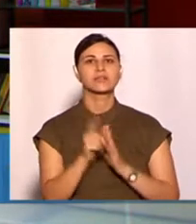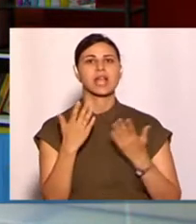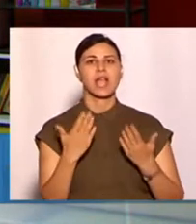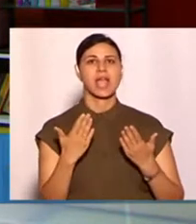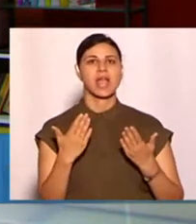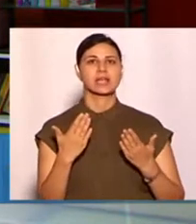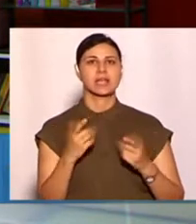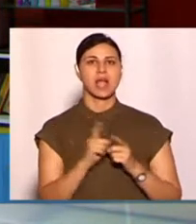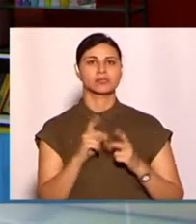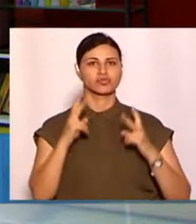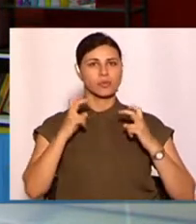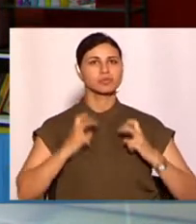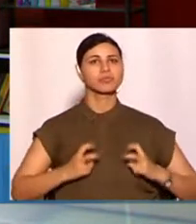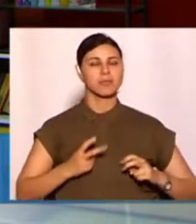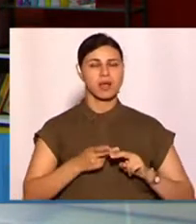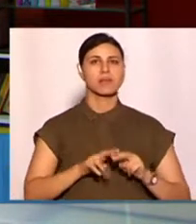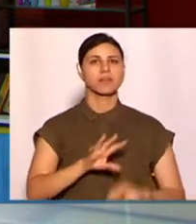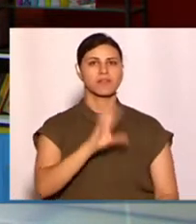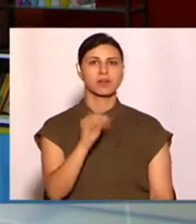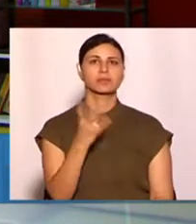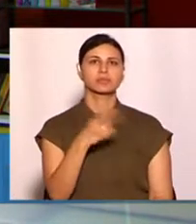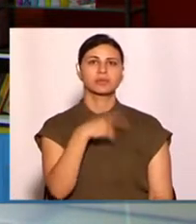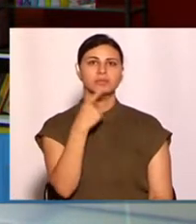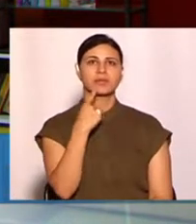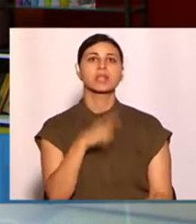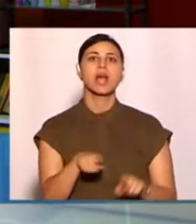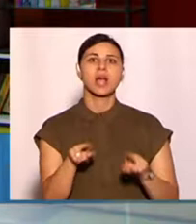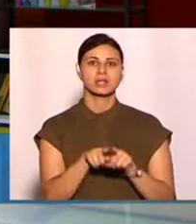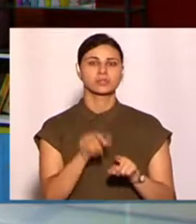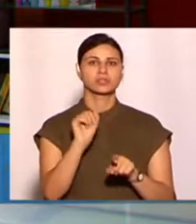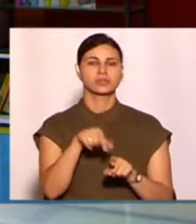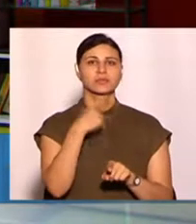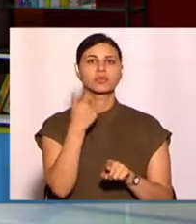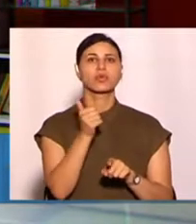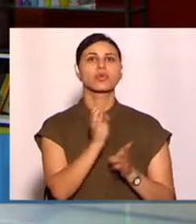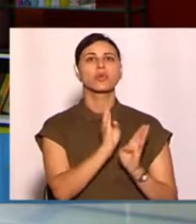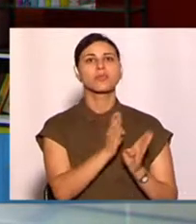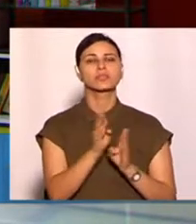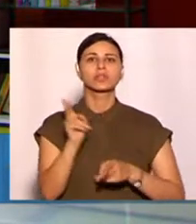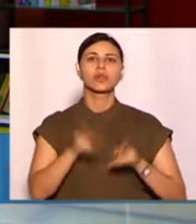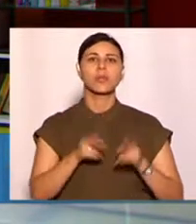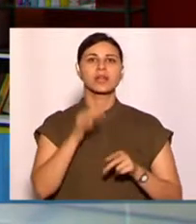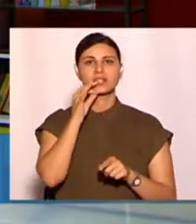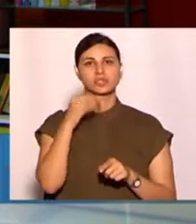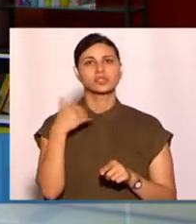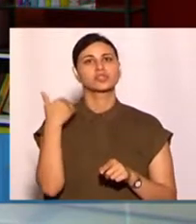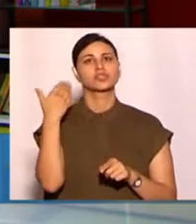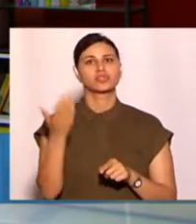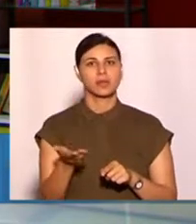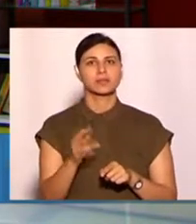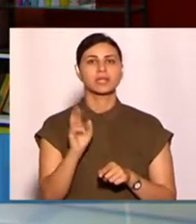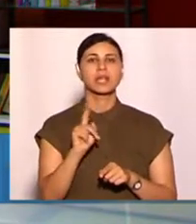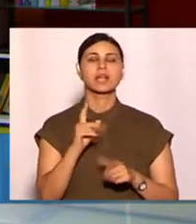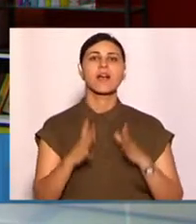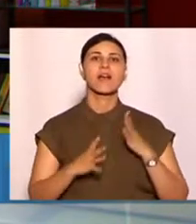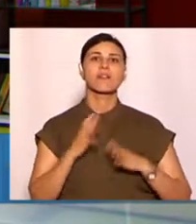ხელით შემოწმება, აი ამაზე ყველაფერზე ვისაუბრებთ. ასევე ვისაუბრებთ, როგორ მოვიქცეთ პოსტოპერაციულ პერიოდში და რა